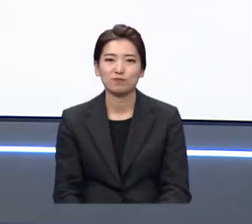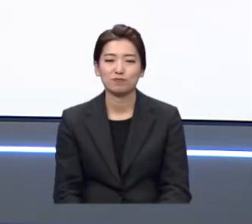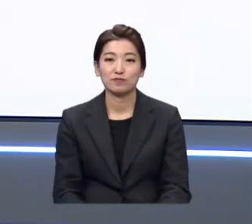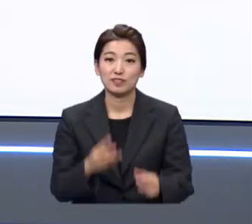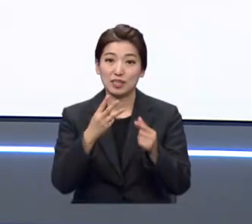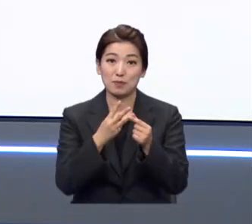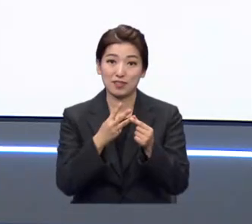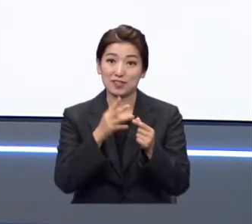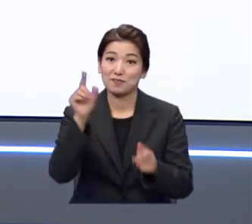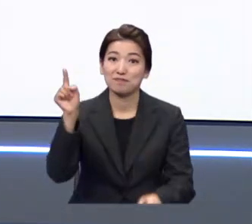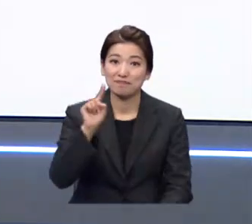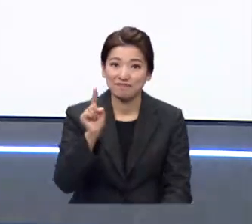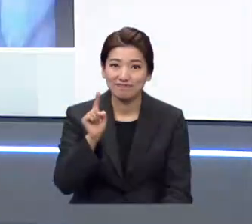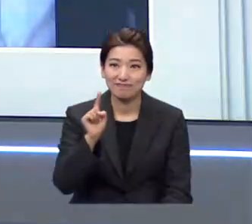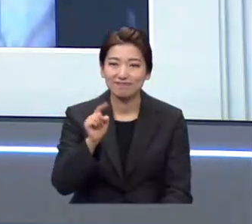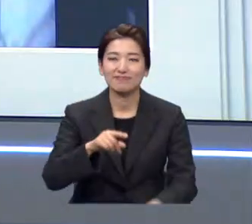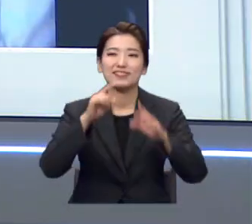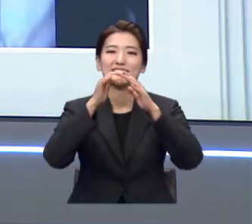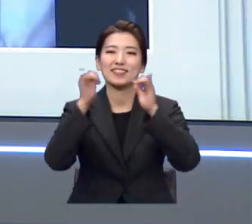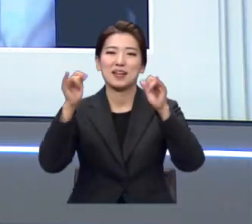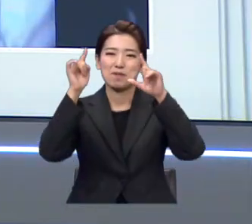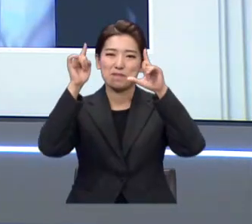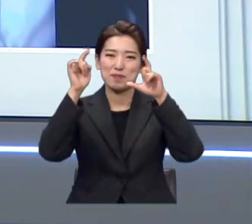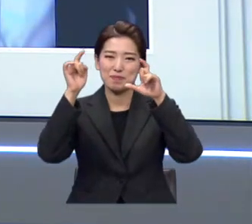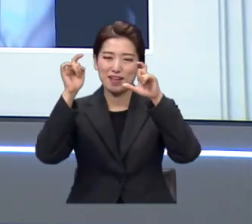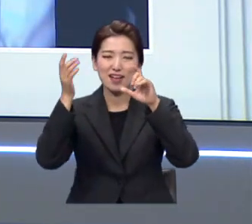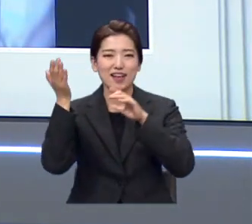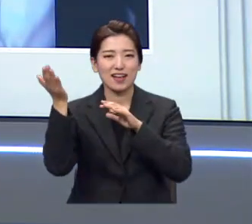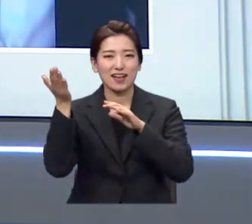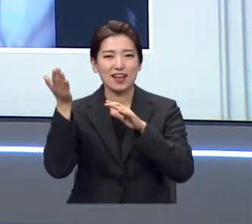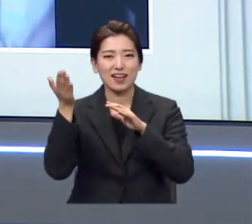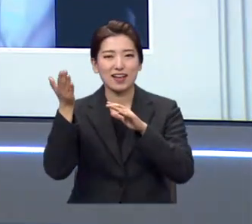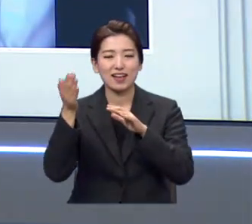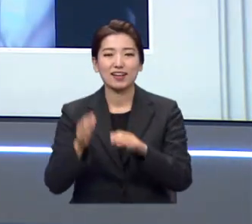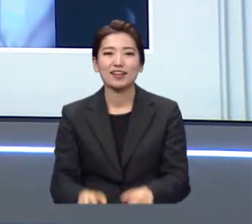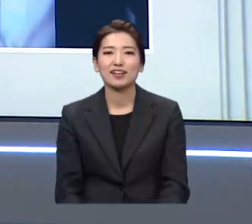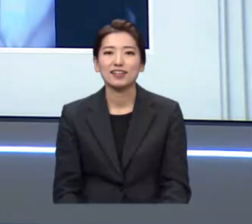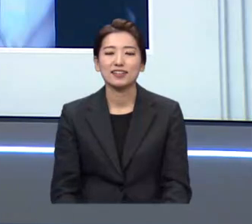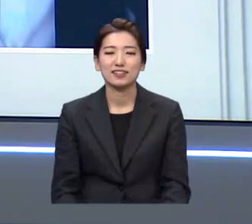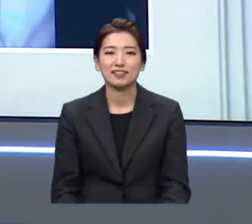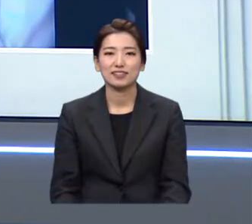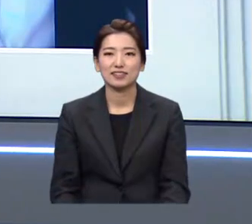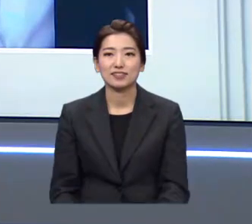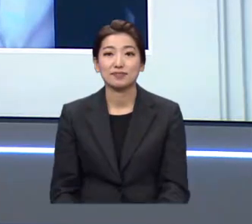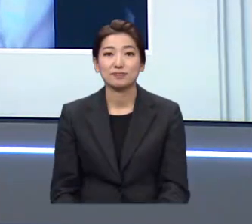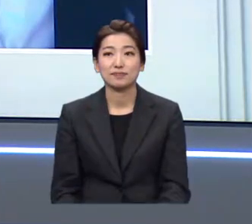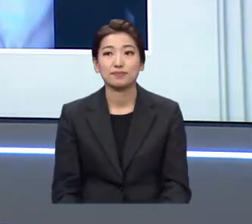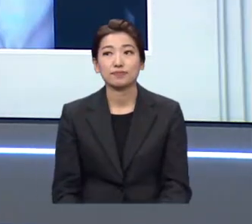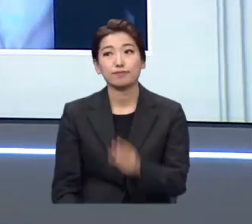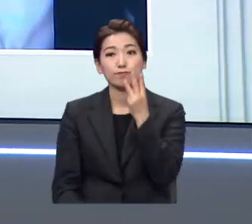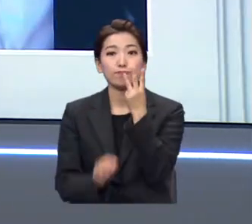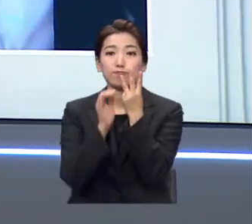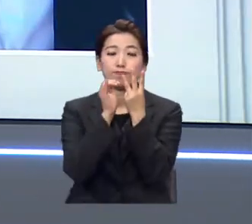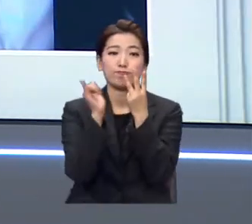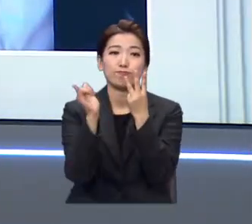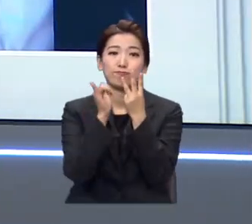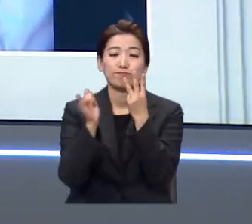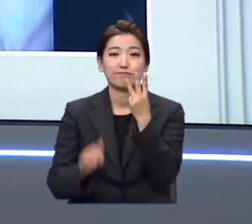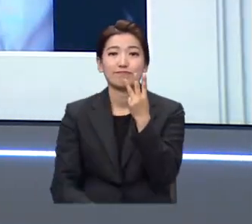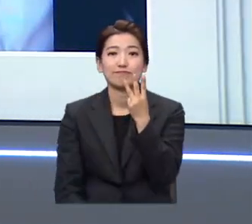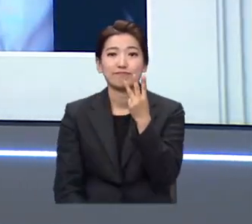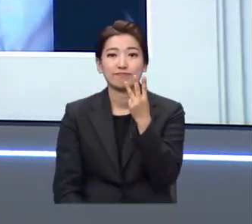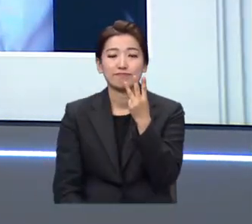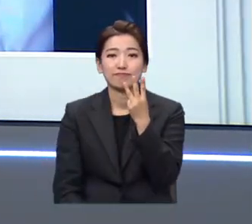다음은 저희가 사람에 집중하는 시간네 주목하는 시간 아침엔 피플입니다 오늘은 제가 세 명을 준비를